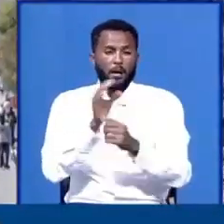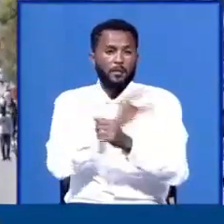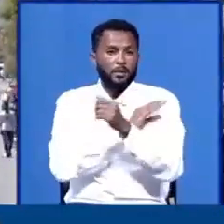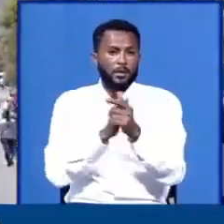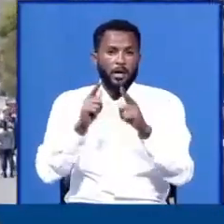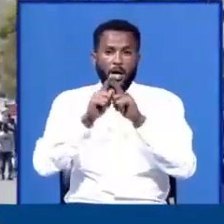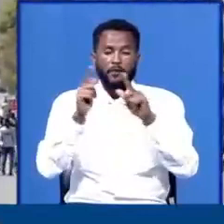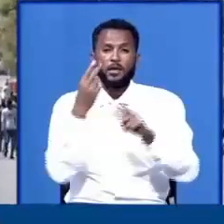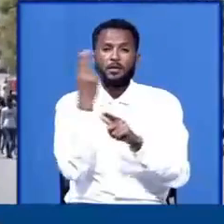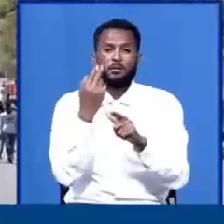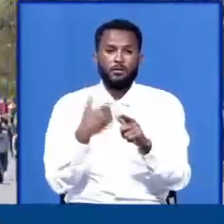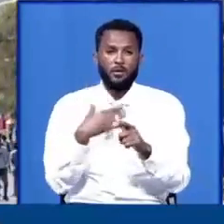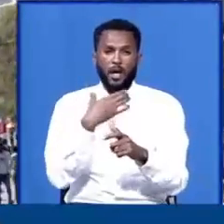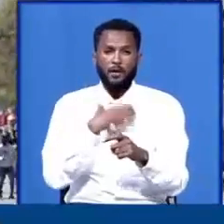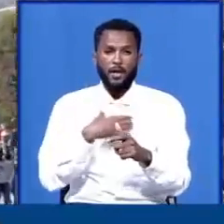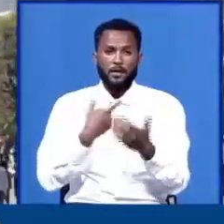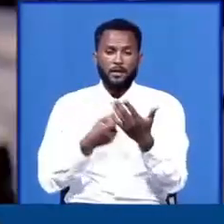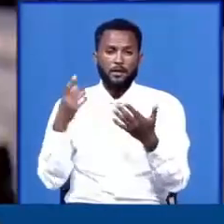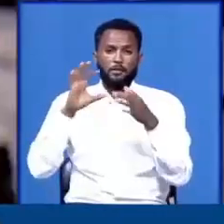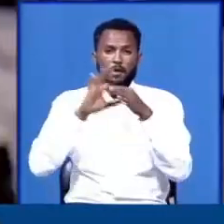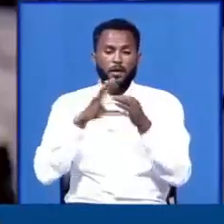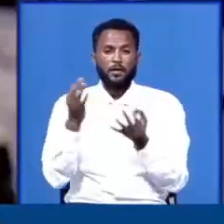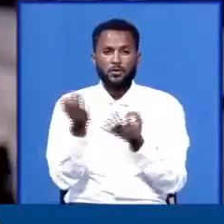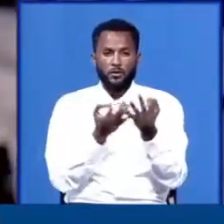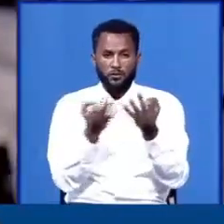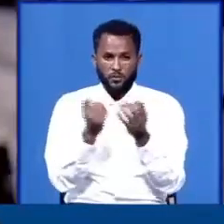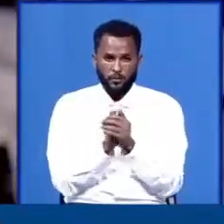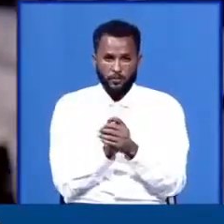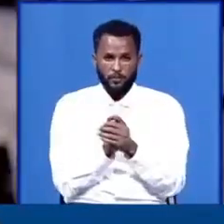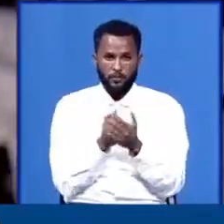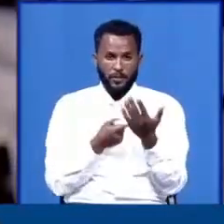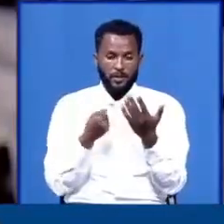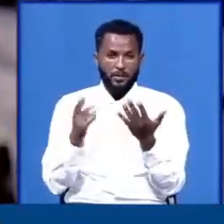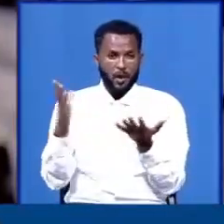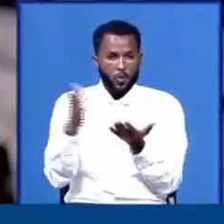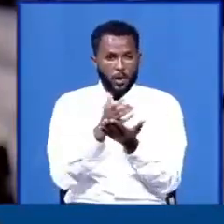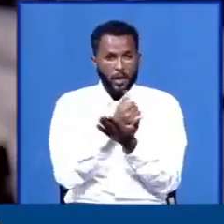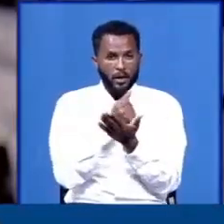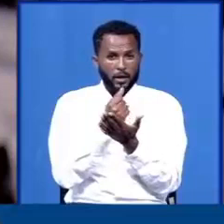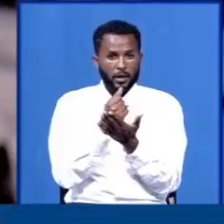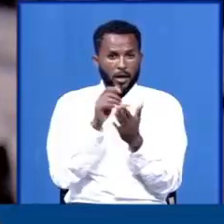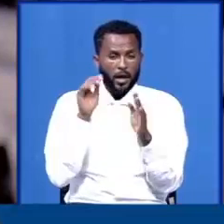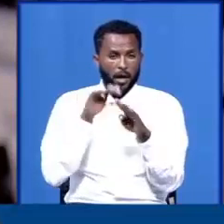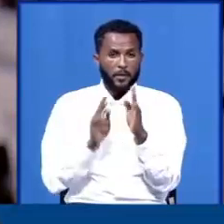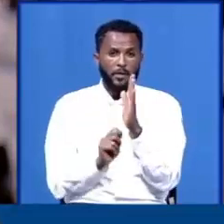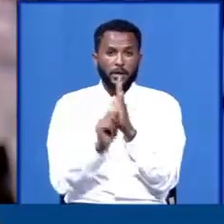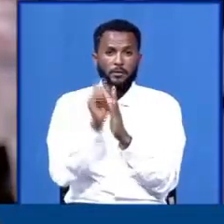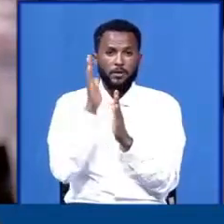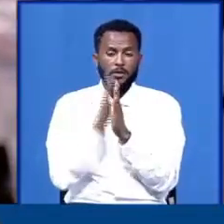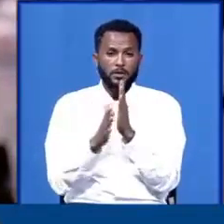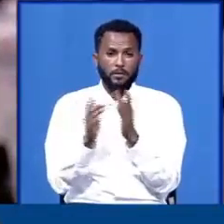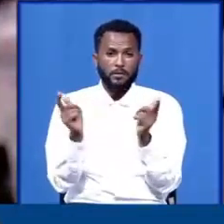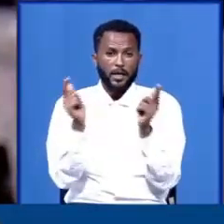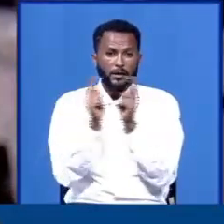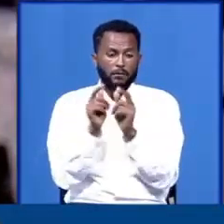ዓብዪ ረብሓ ከም ዘለዎ እዮም ኣባላት እዘን ማሕበራት ዝገልፁ። እቲ ናይ ወራር ኣብ ትግራይ ዝተፈፀመ ወራር ምስ ተኸሰተ ሙሉእ